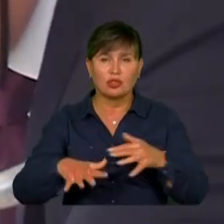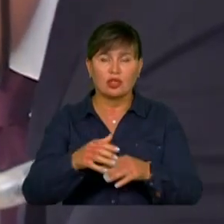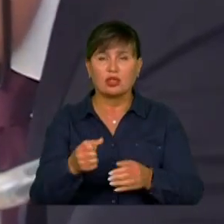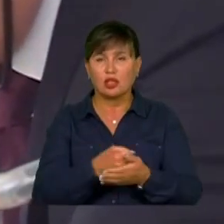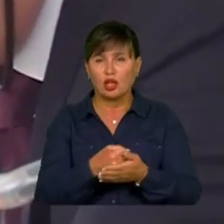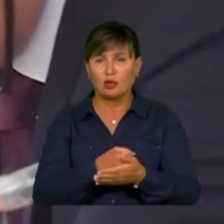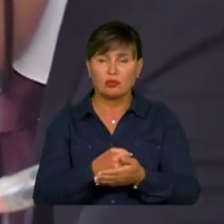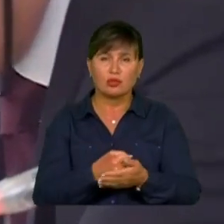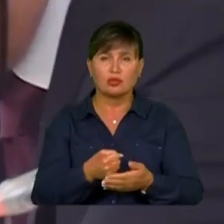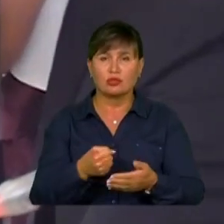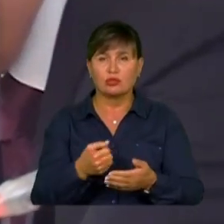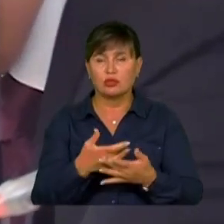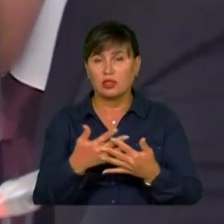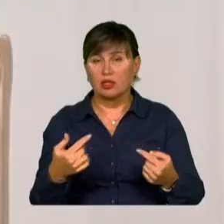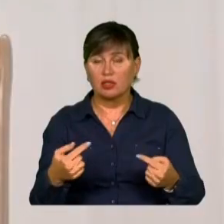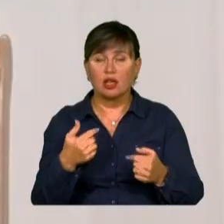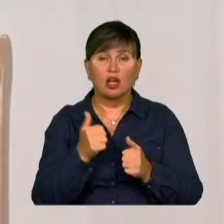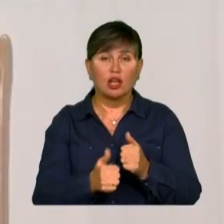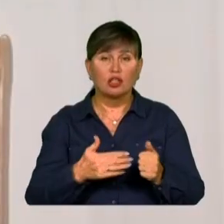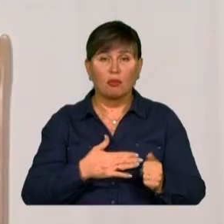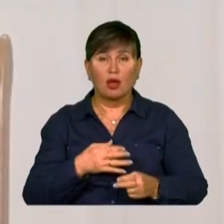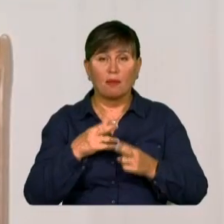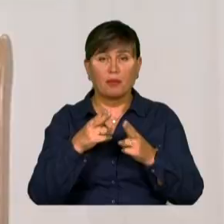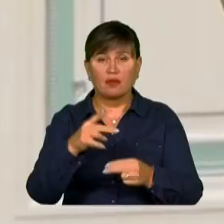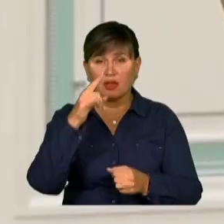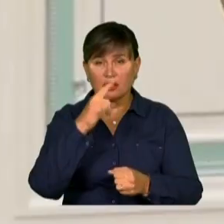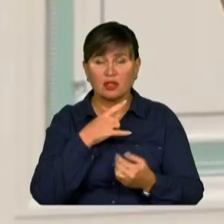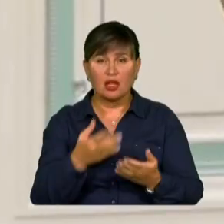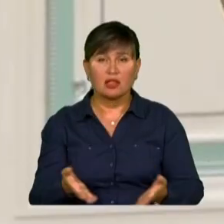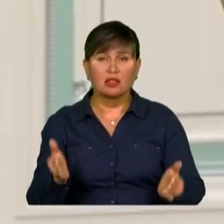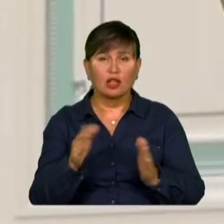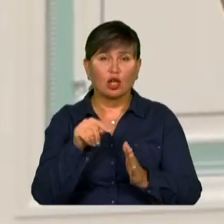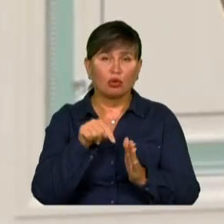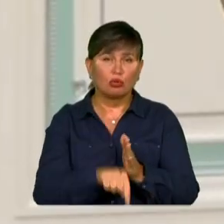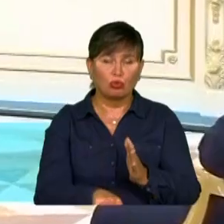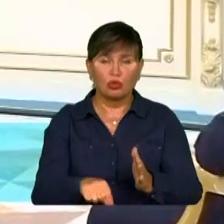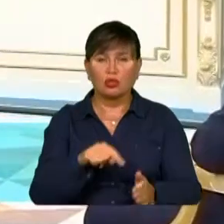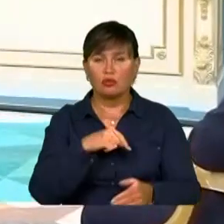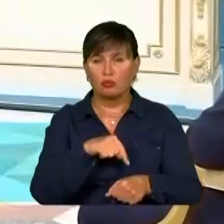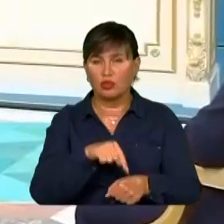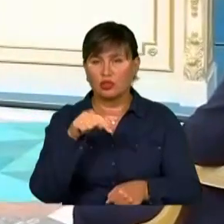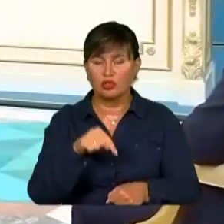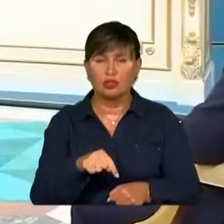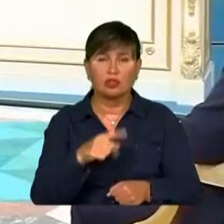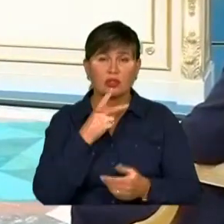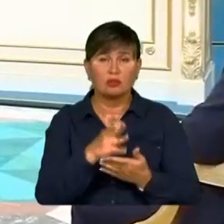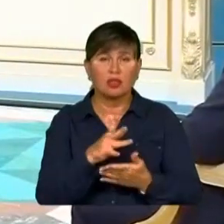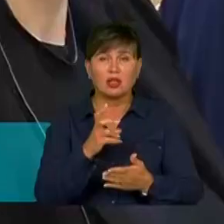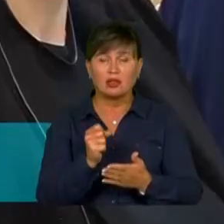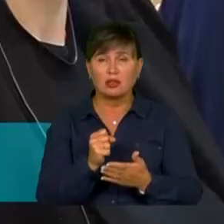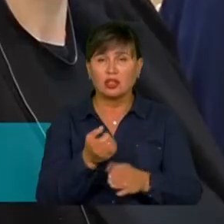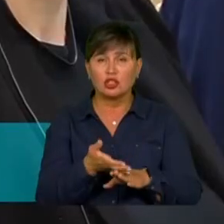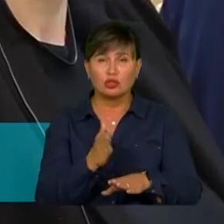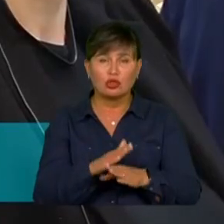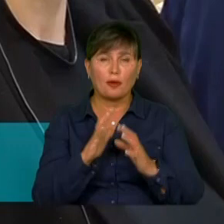добившаяся значительных достижений. Каждая моя поездка в Казахстан оставляет глубокие впечатления. Несмотря на геополитическую